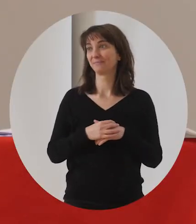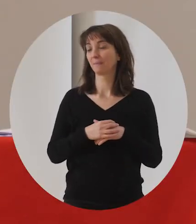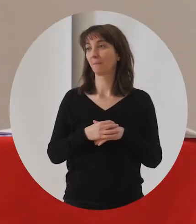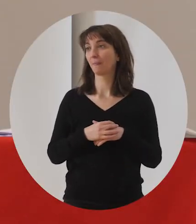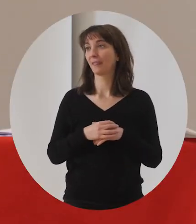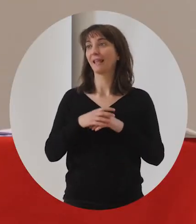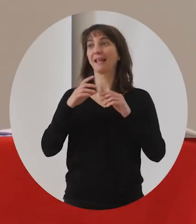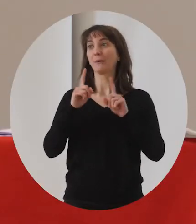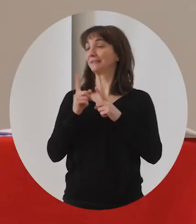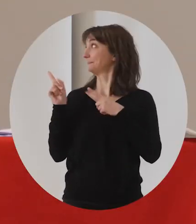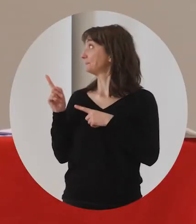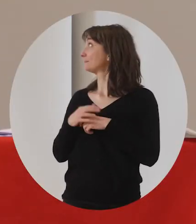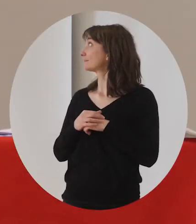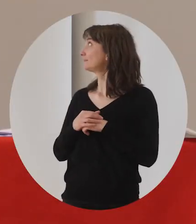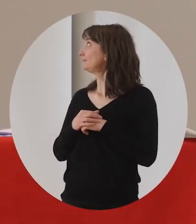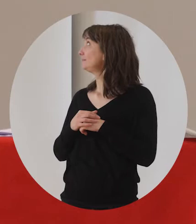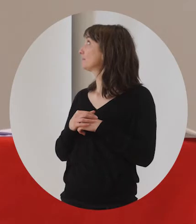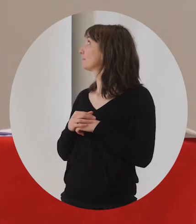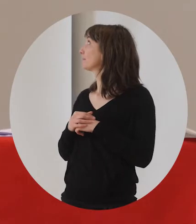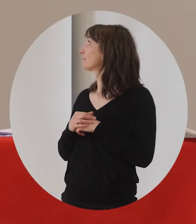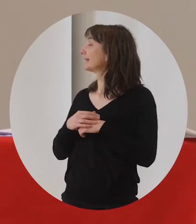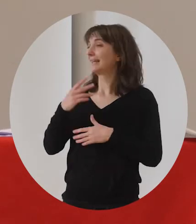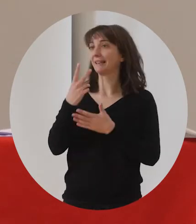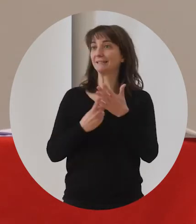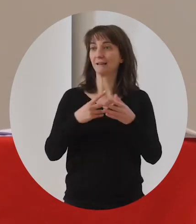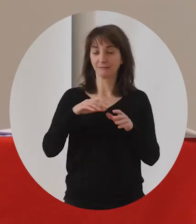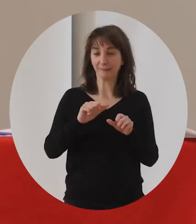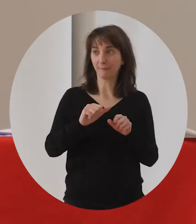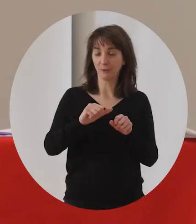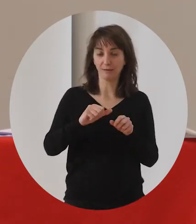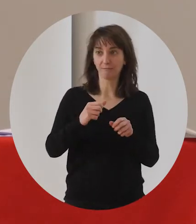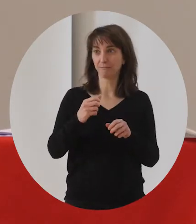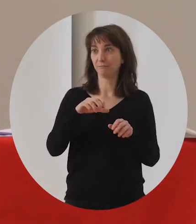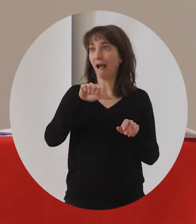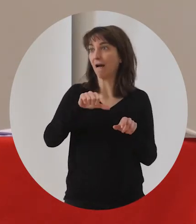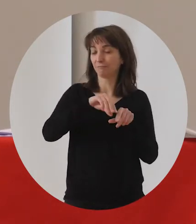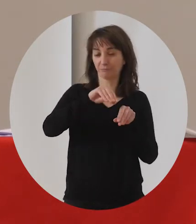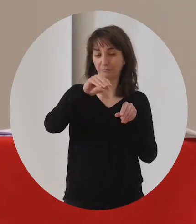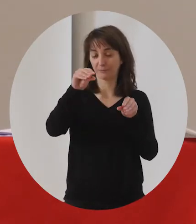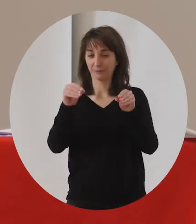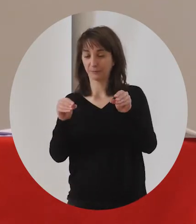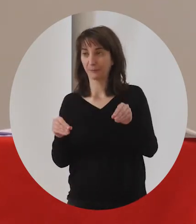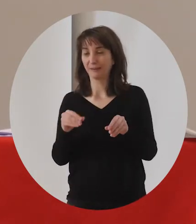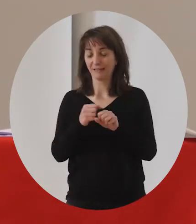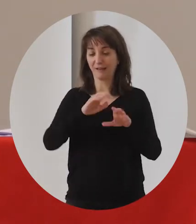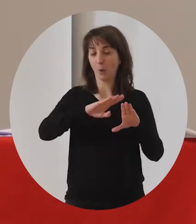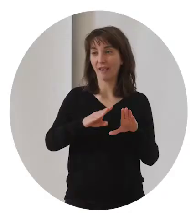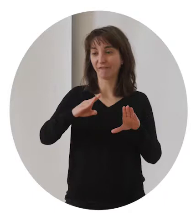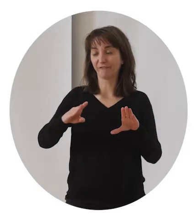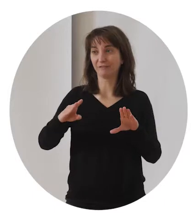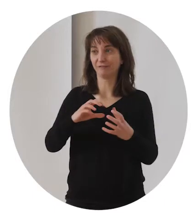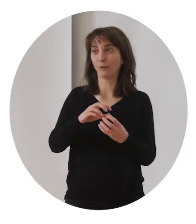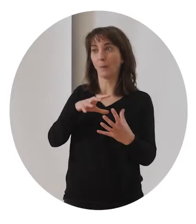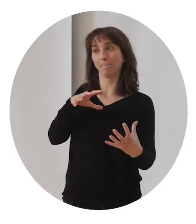aussi, qui est donc une lettre qui est faite en pâte à modeler. C'est vrai que de travailler avec des lettres en relief et en